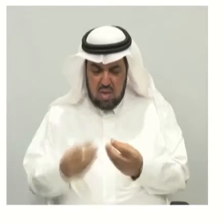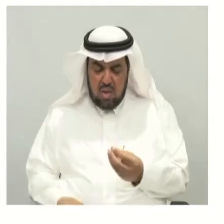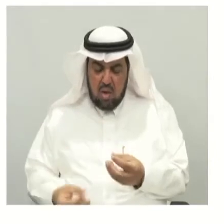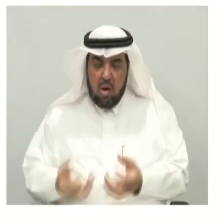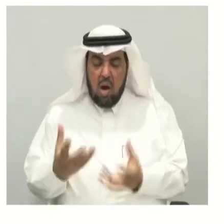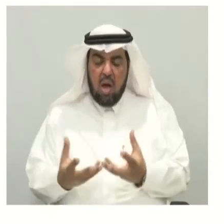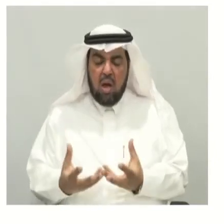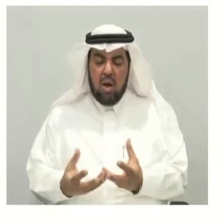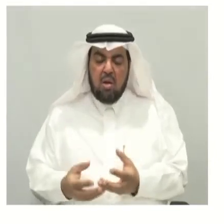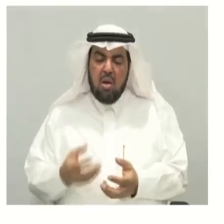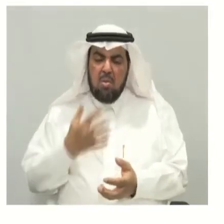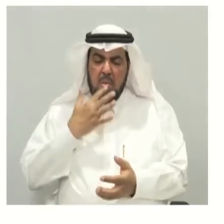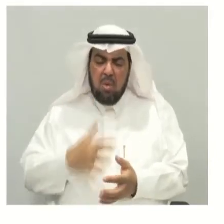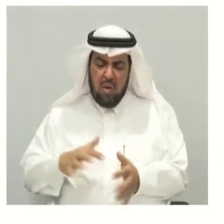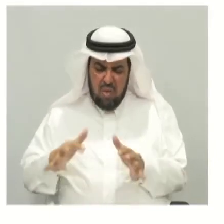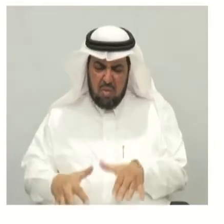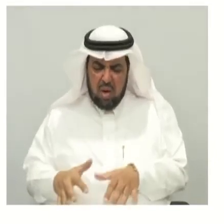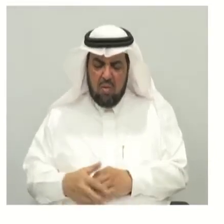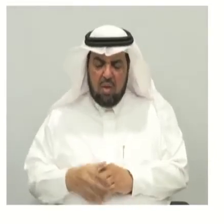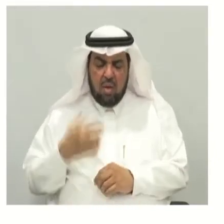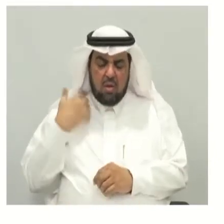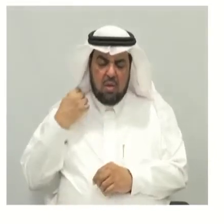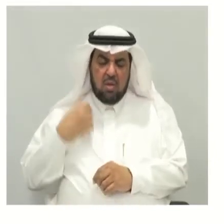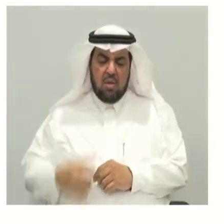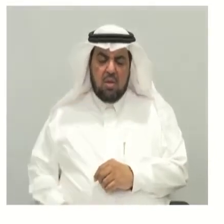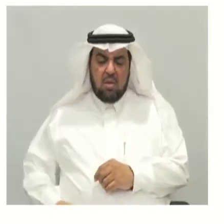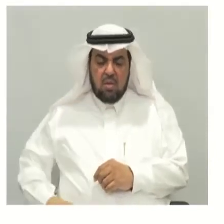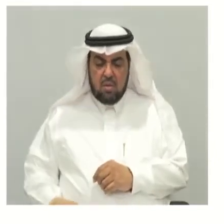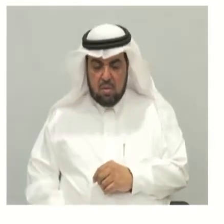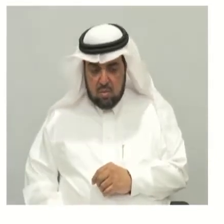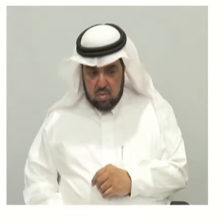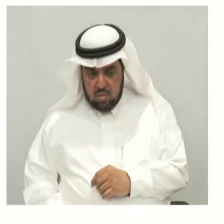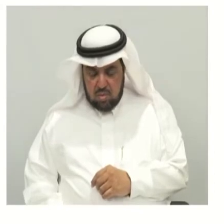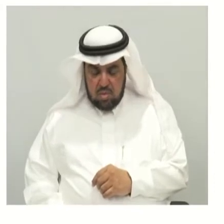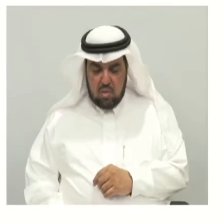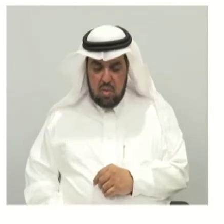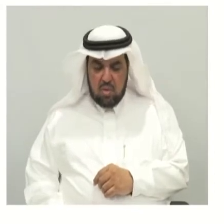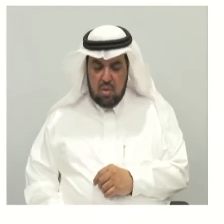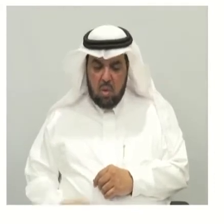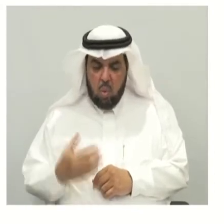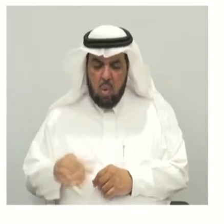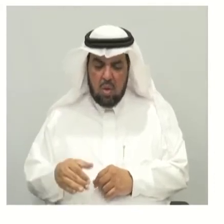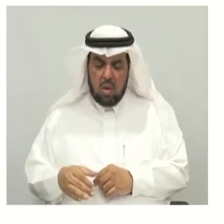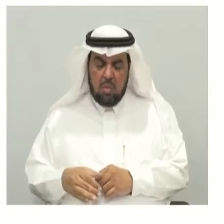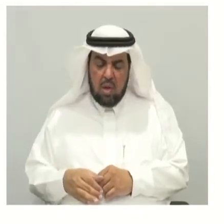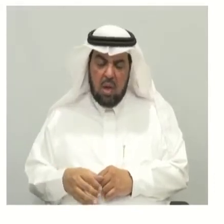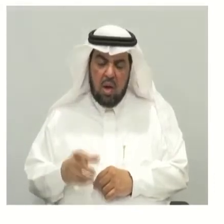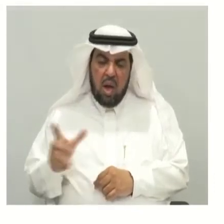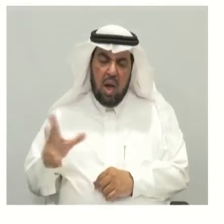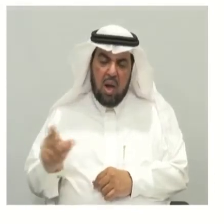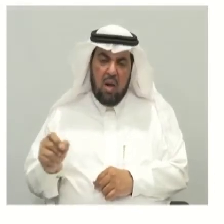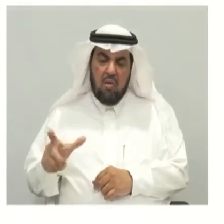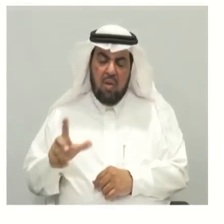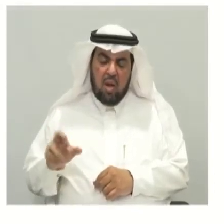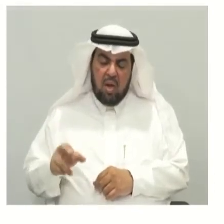ماذا؟ منخفضة، هنا حتكون ماذا؟ عالية. صفاتها وسط بين الفلز واللافلز. متى